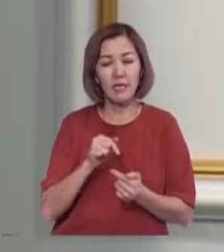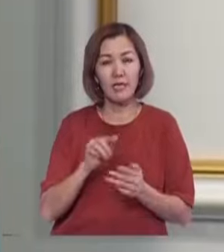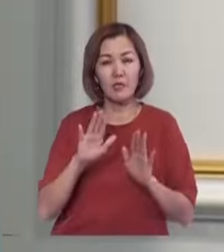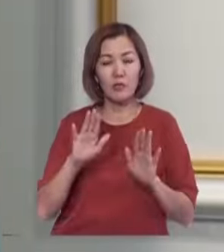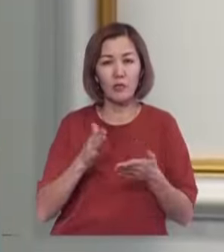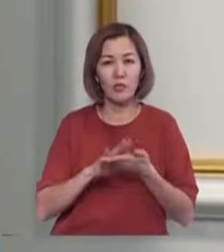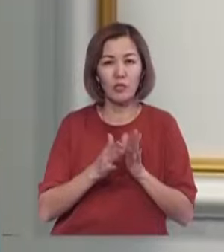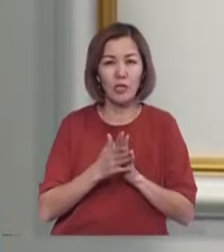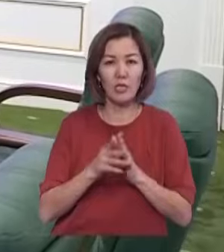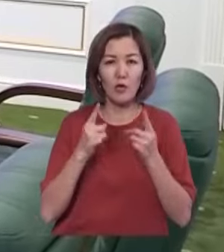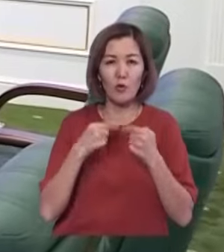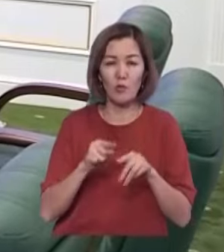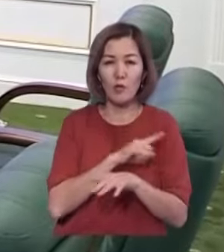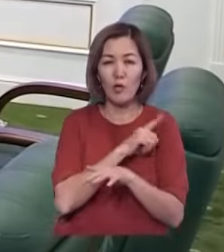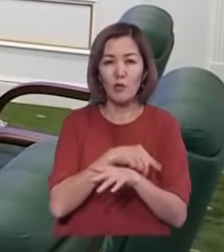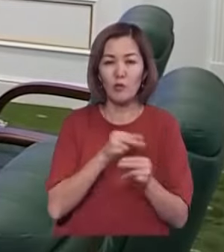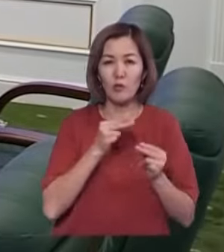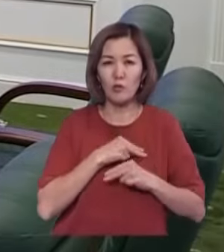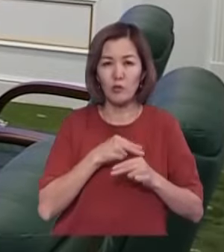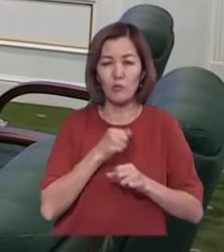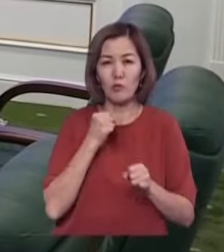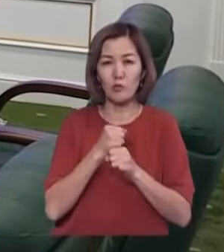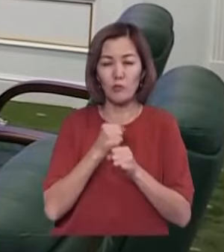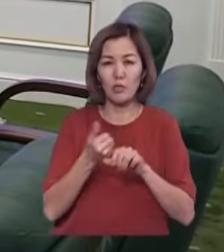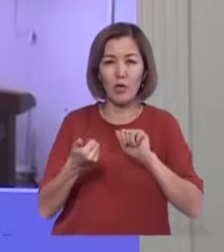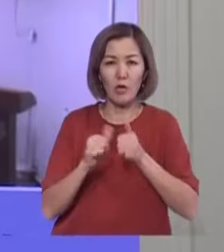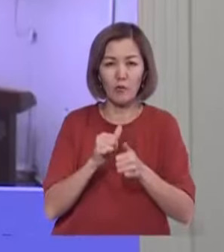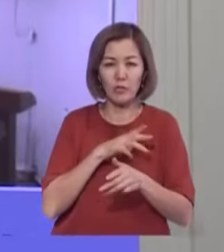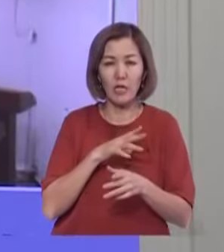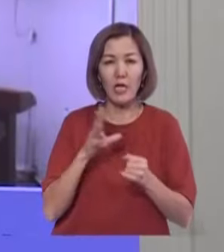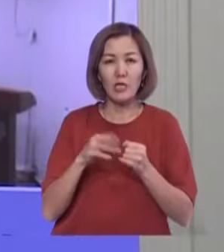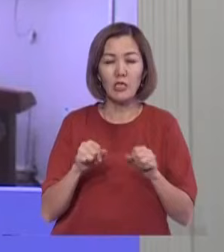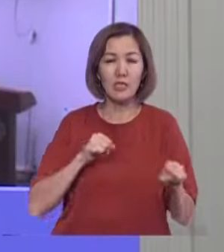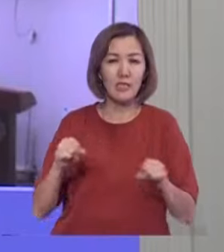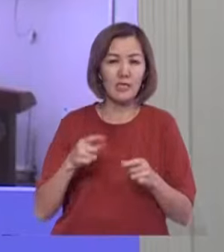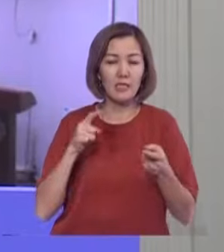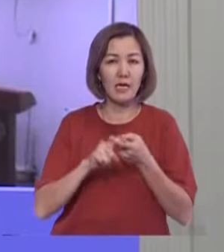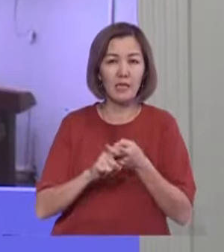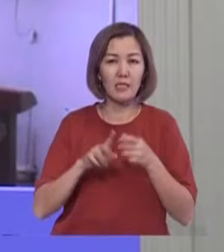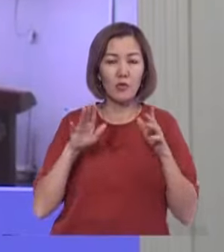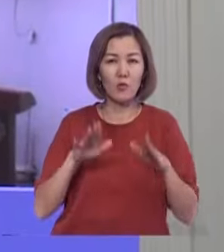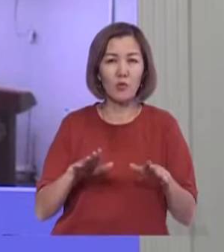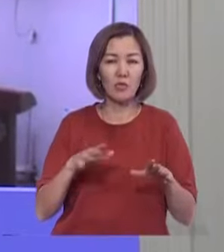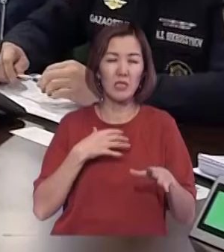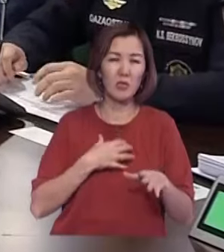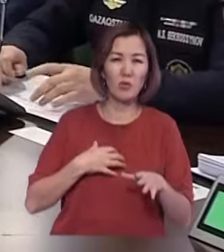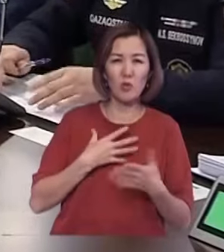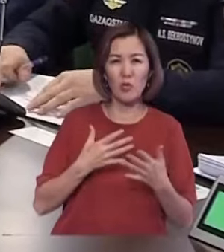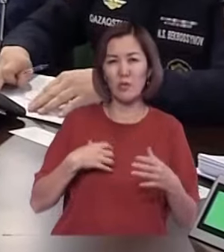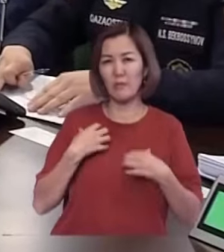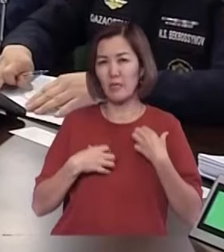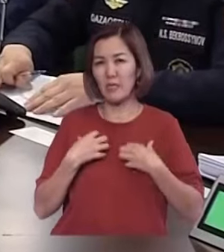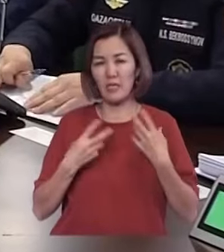Тапсырмаға сәйкес өңірлік төтенше жағдайлар құрылымдары күшейтілген жұмыс режимде көшті. Жер сілкінісіне қатысты орынсыз